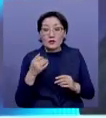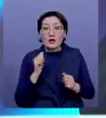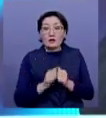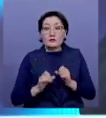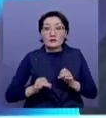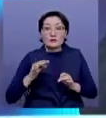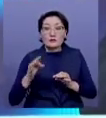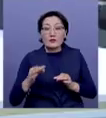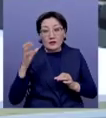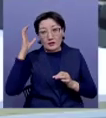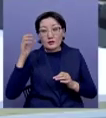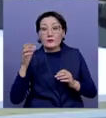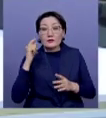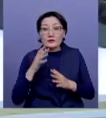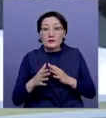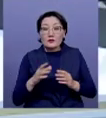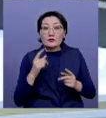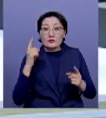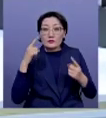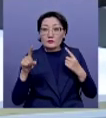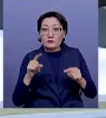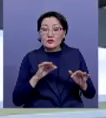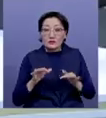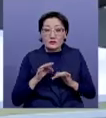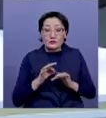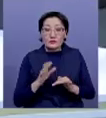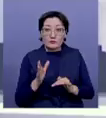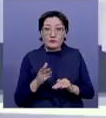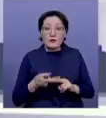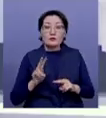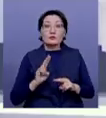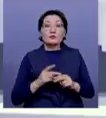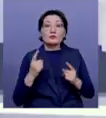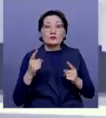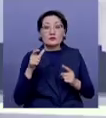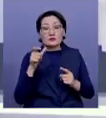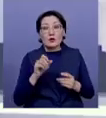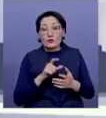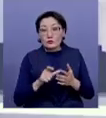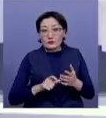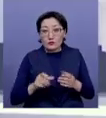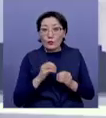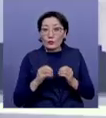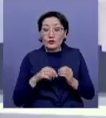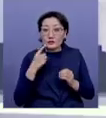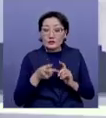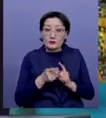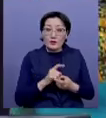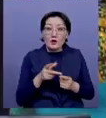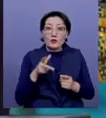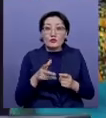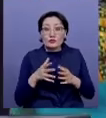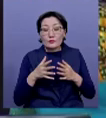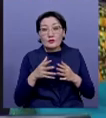өңірде ғылыми-танымдық, шығармашылық, мәдени-бұқаралық шаралар ұйымдастырылады. Бұдан бөлек ұлы ақын шығармалары 10 тілге аударылып, 3000